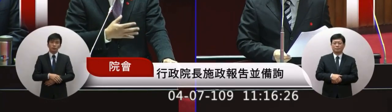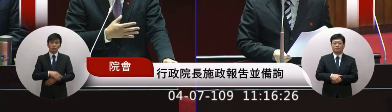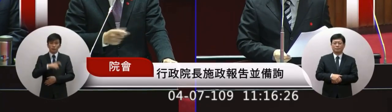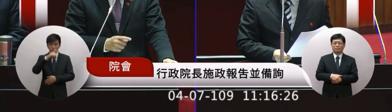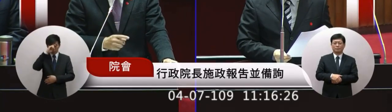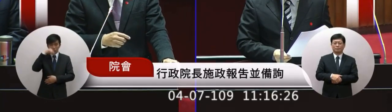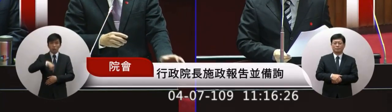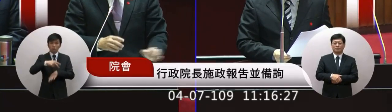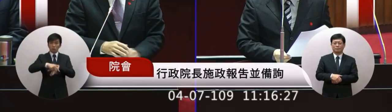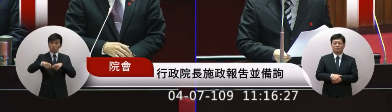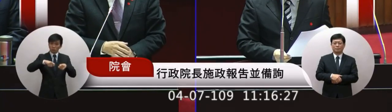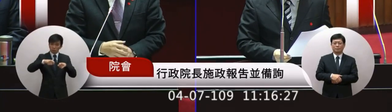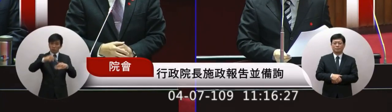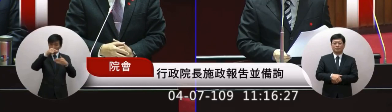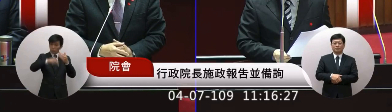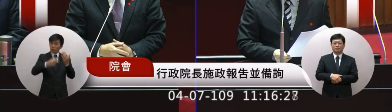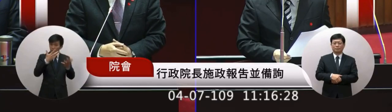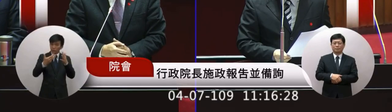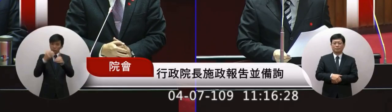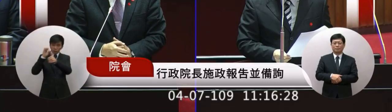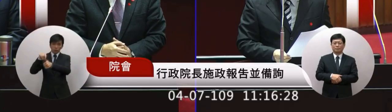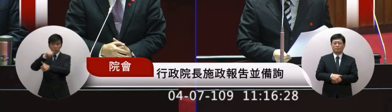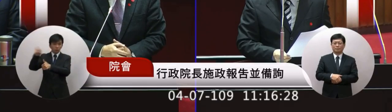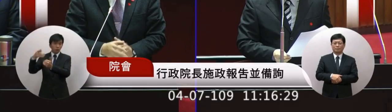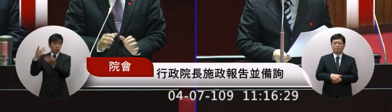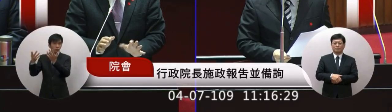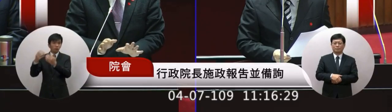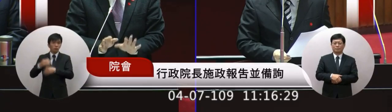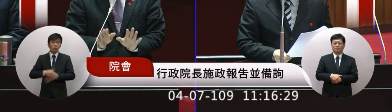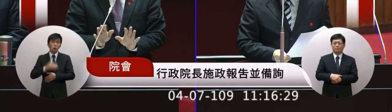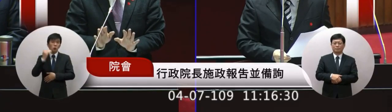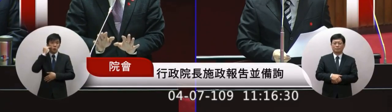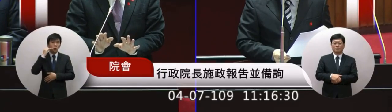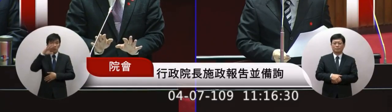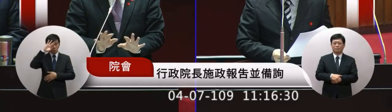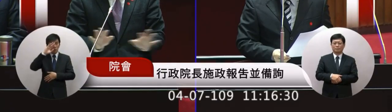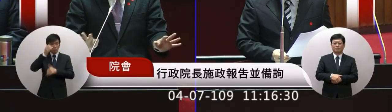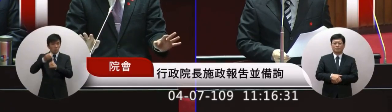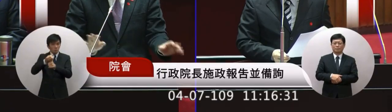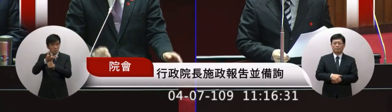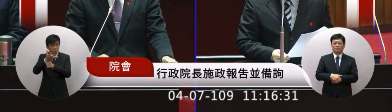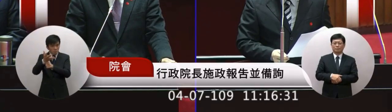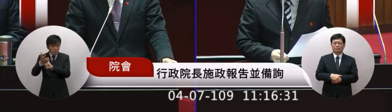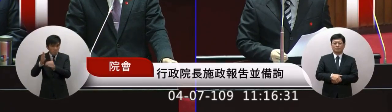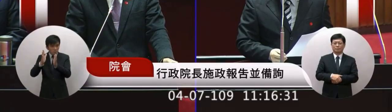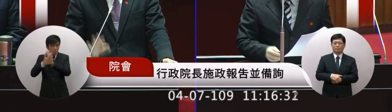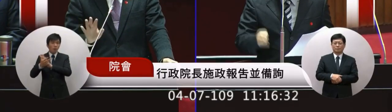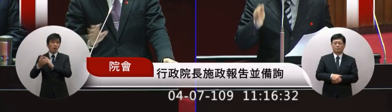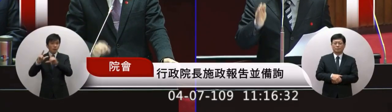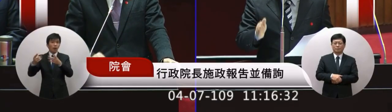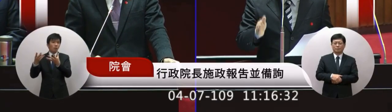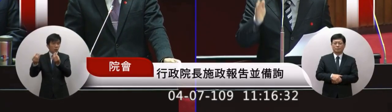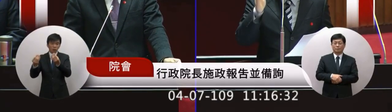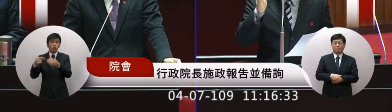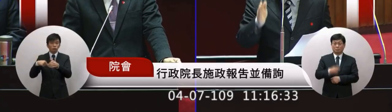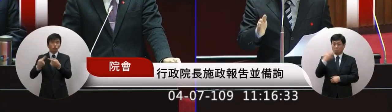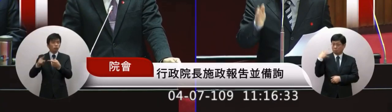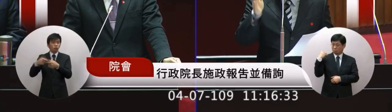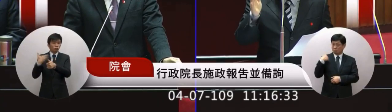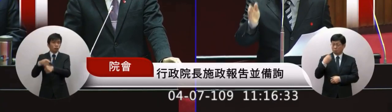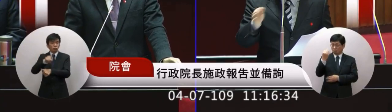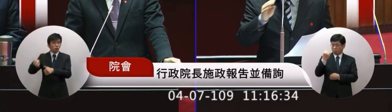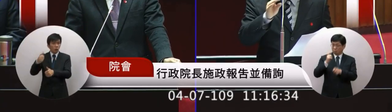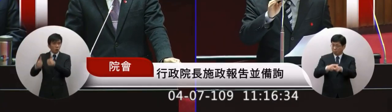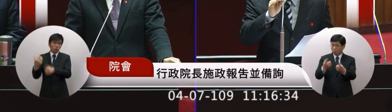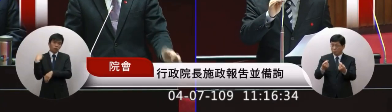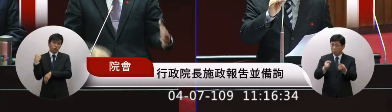以这样的规划，除非疫情产生非常重大的变化，否则我们这些啊还会让考生继续来准备， 还是照原本的计